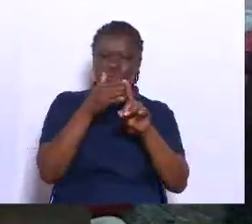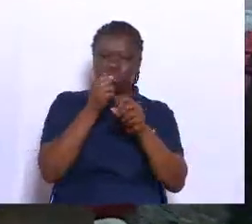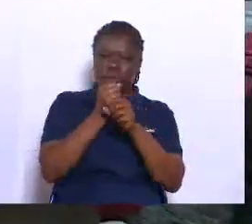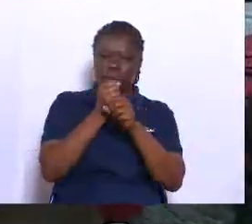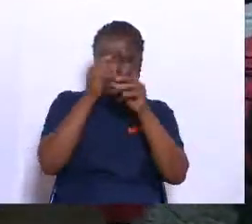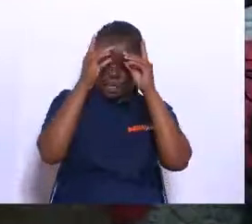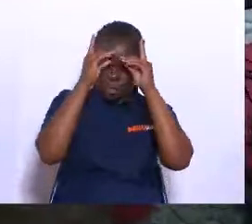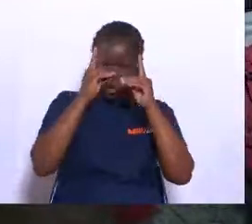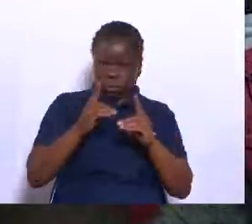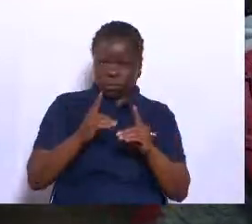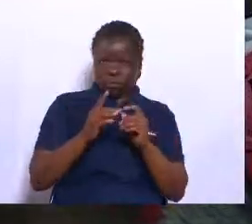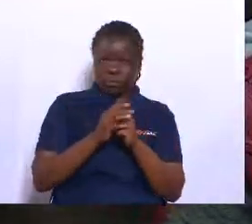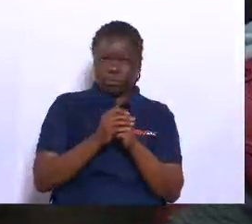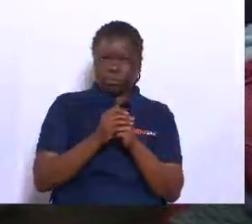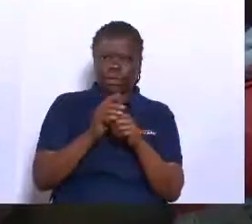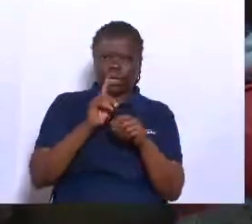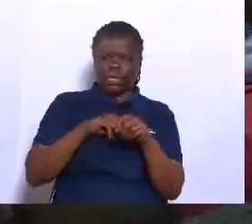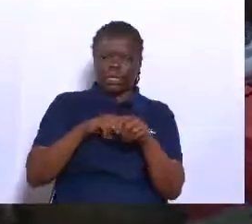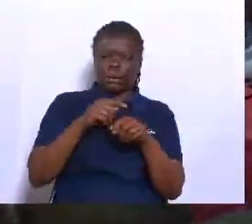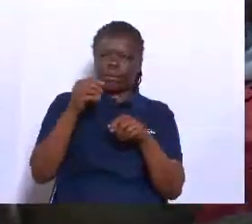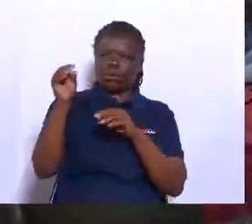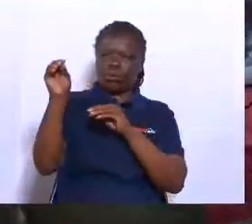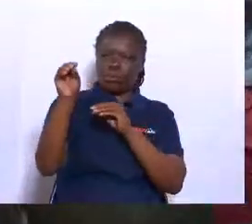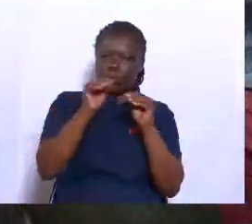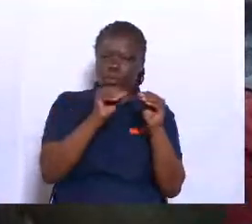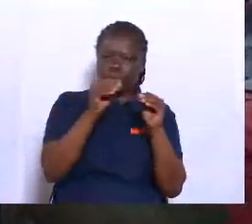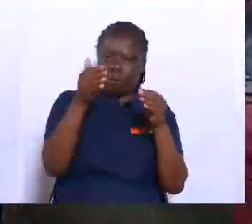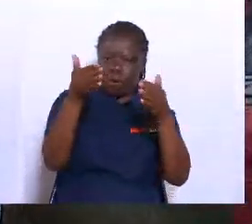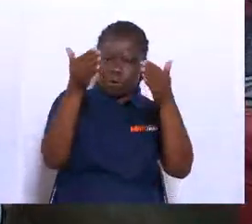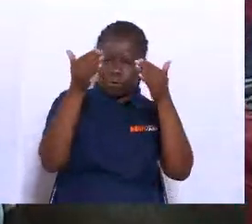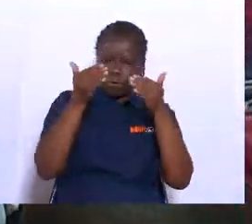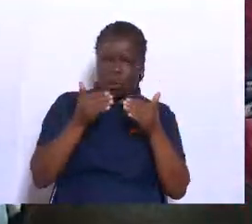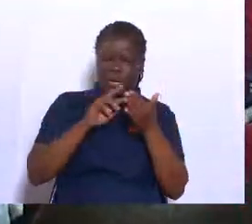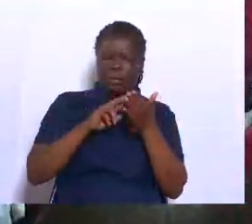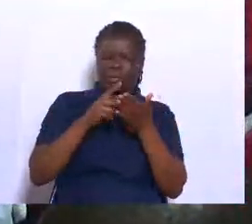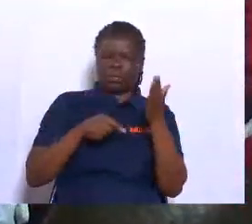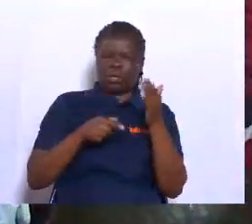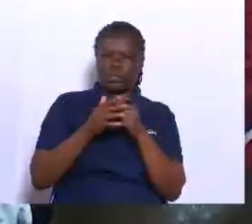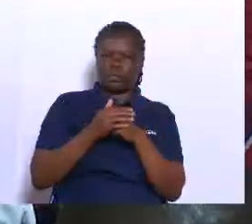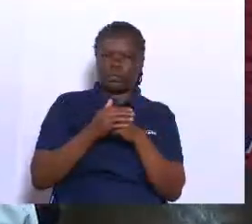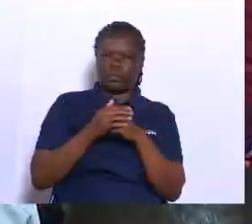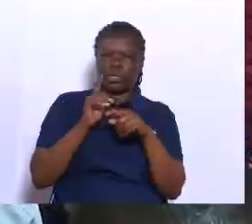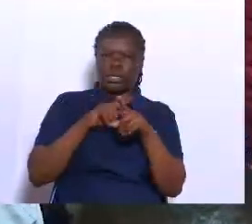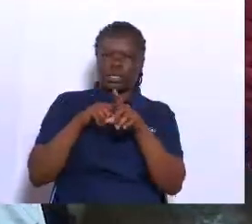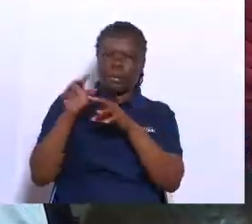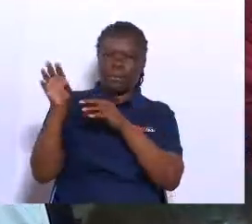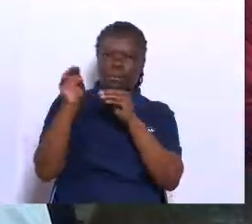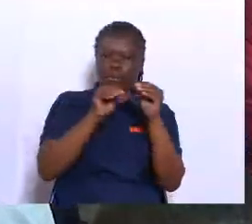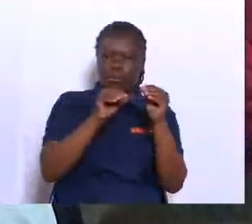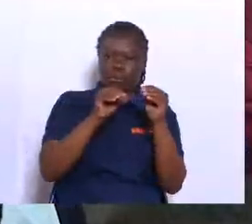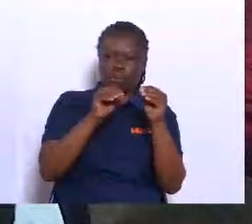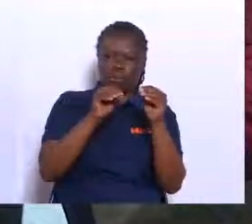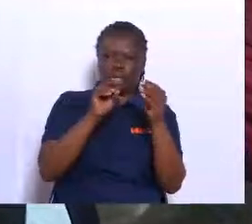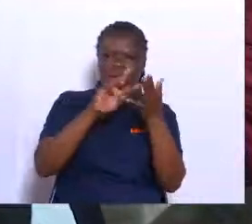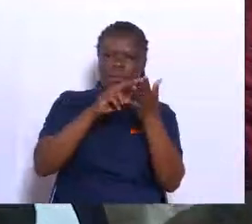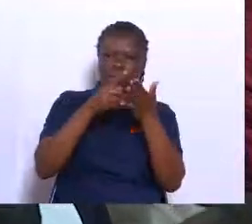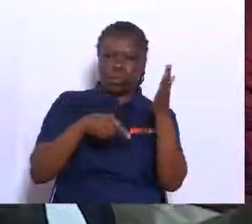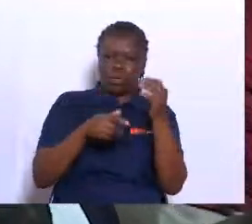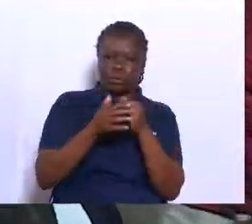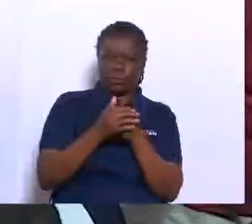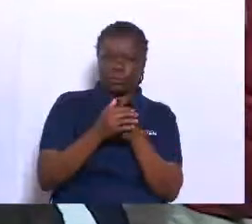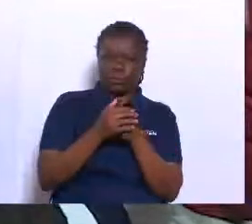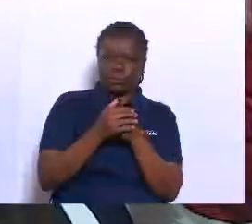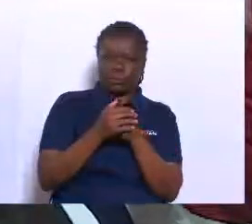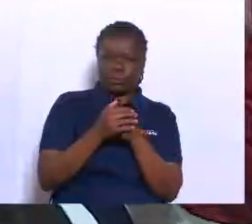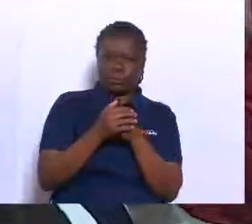What does it mean when we come forward? Je, inamaanisha nini unapoitikia wito kama huu? It does not mean